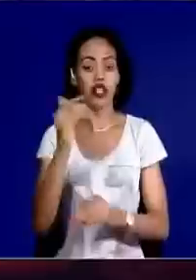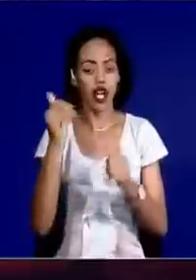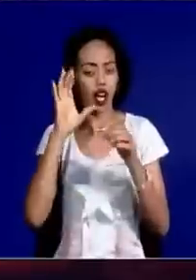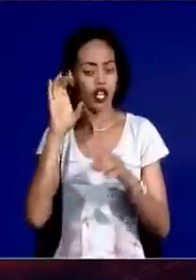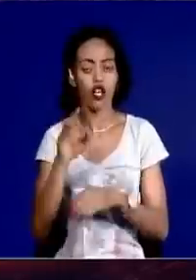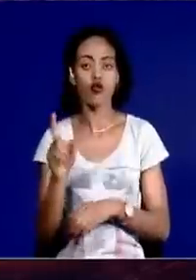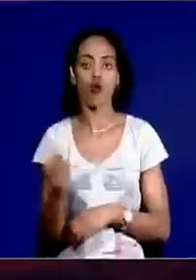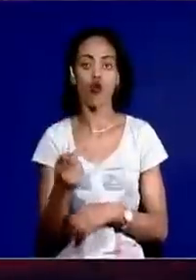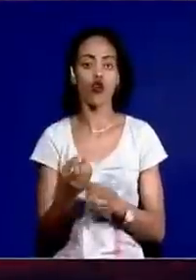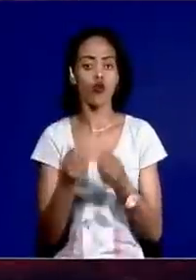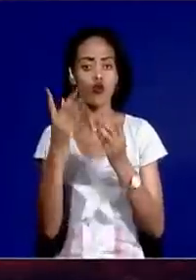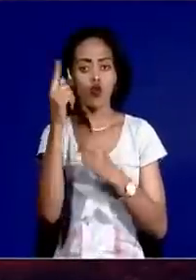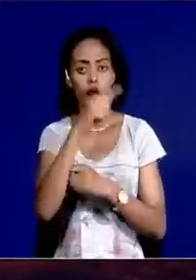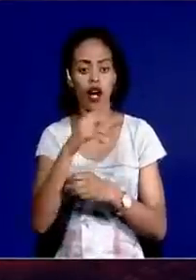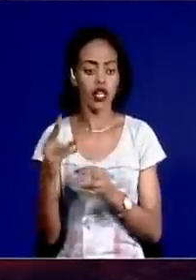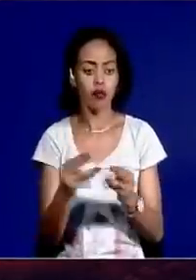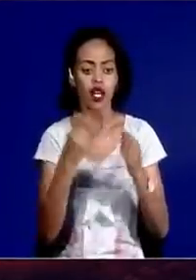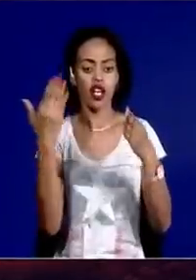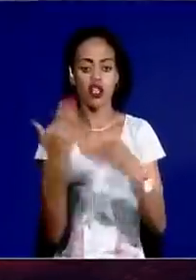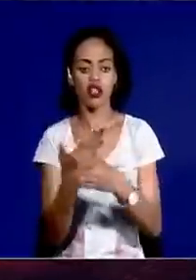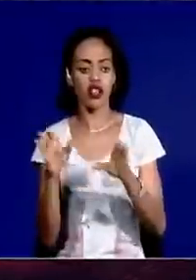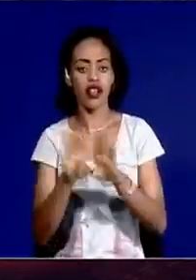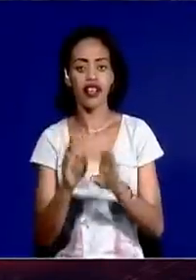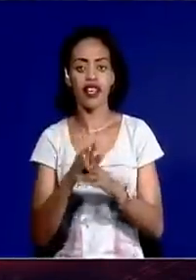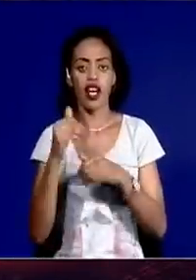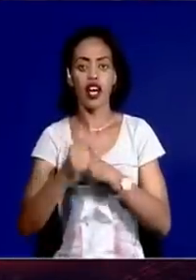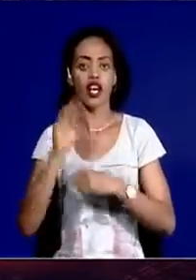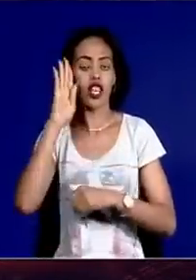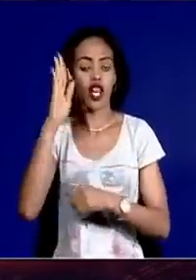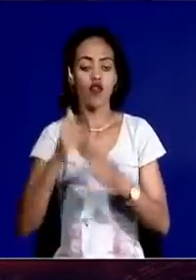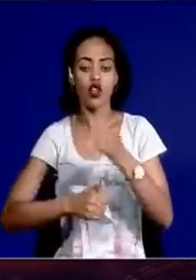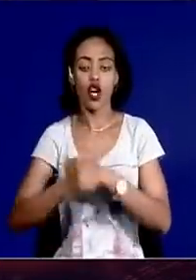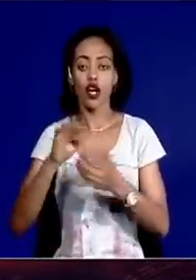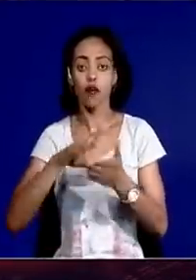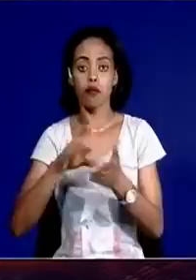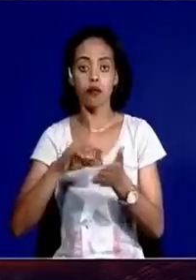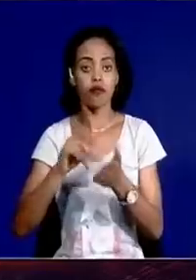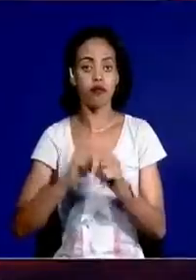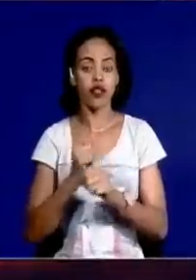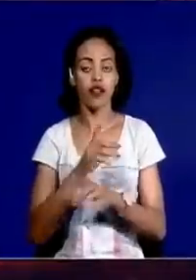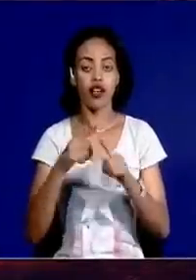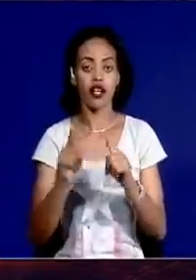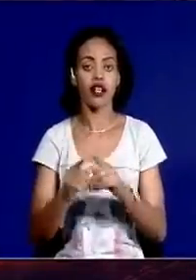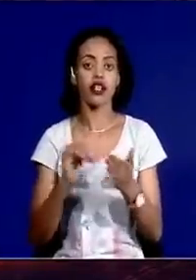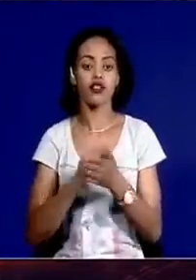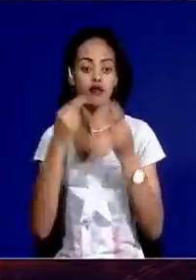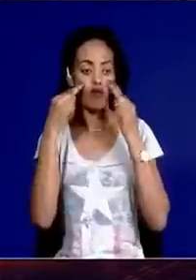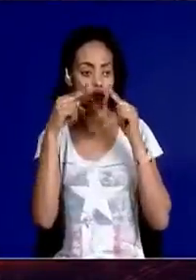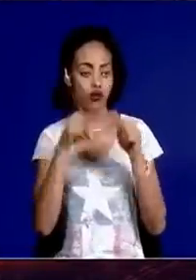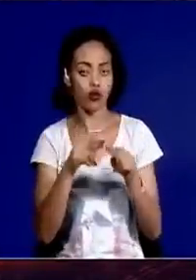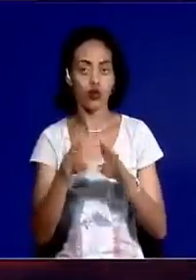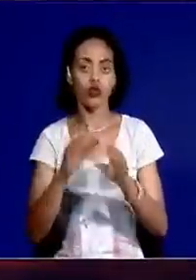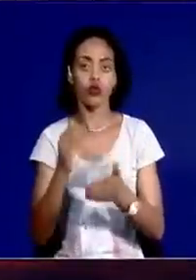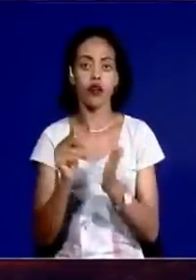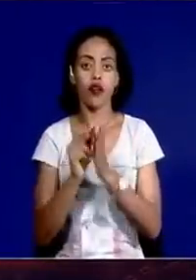سنت خنا نبزح معلتي من قد عتقى سبات حدا قط رافيك قالع مقبرجن حجة وسلازي خنا من قستين زد خرط جرو نتهم كم حجة